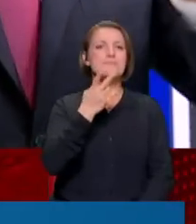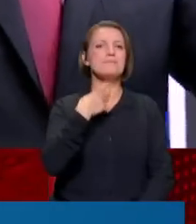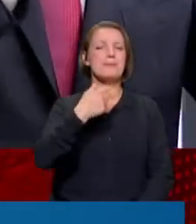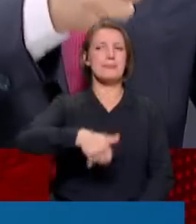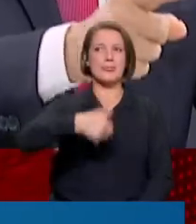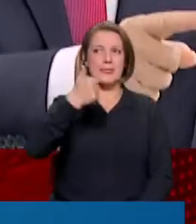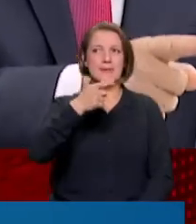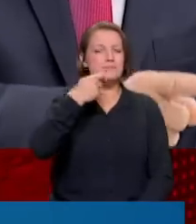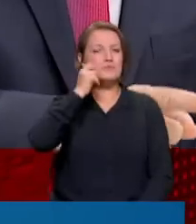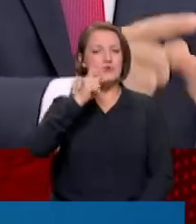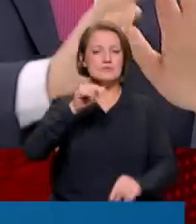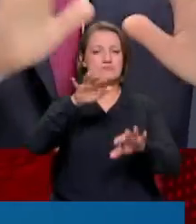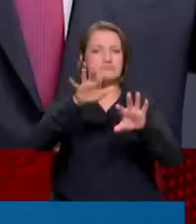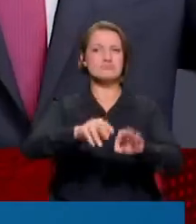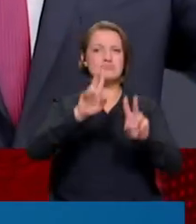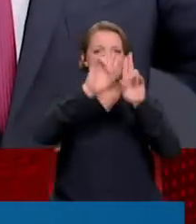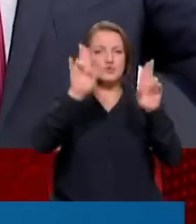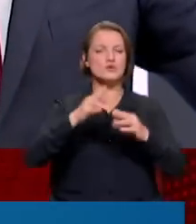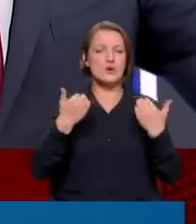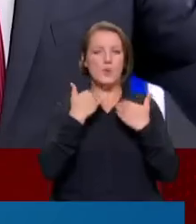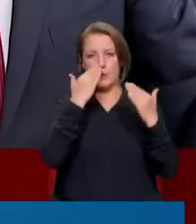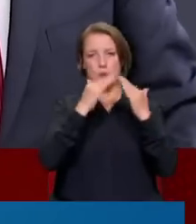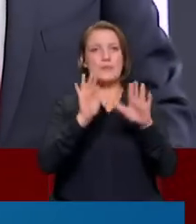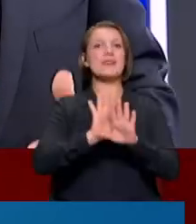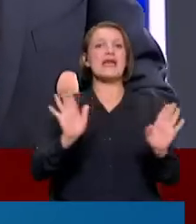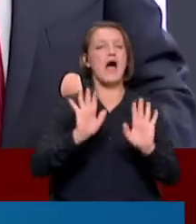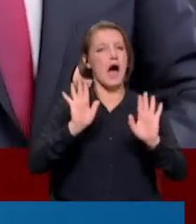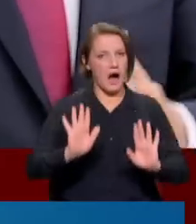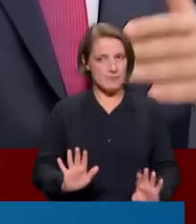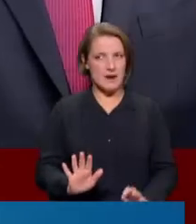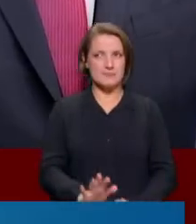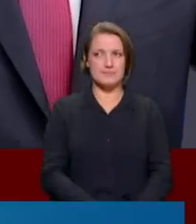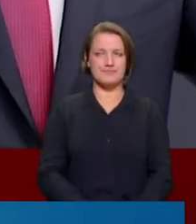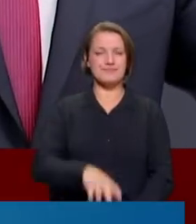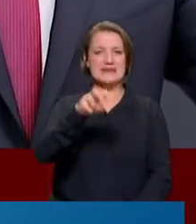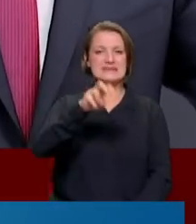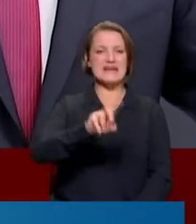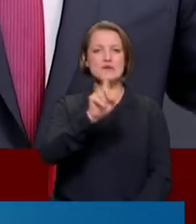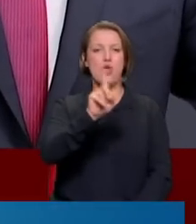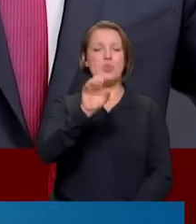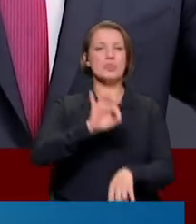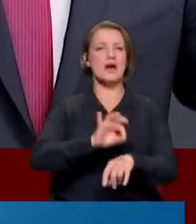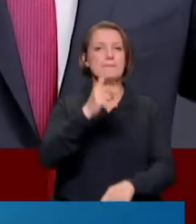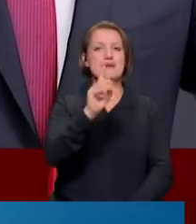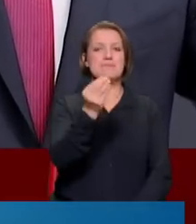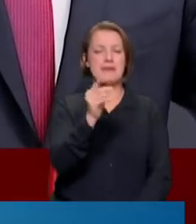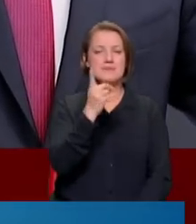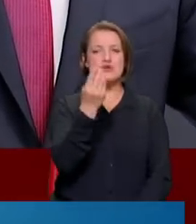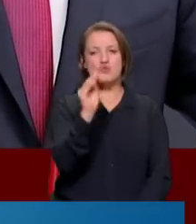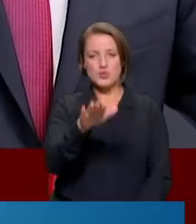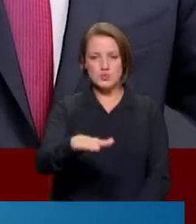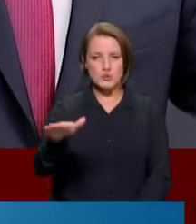Ukrayna'daki işgali de uluslararası hukuka aykırıdır ama 81 dakikada bir bebeğin bir